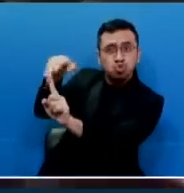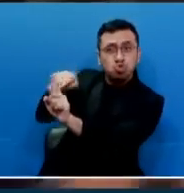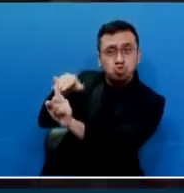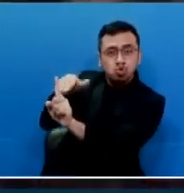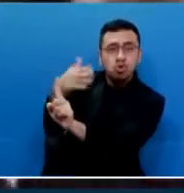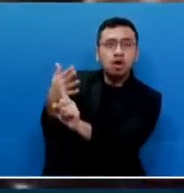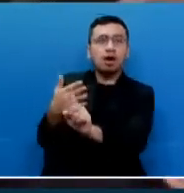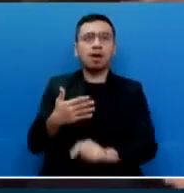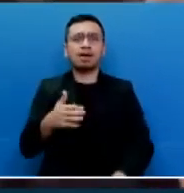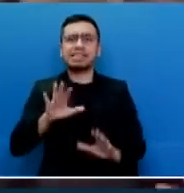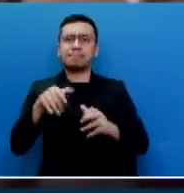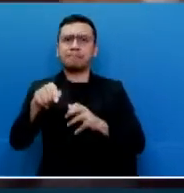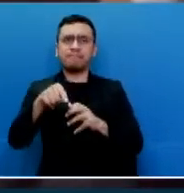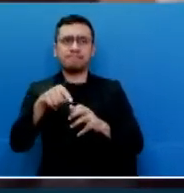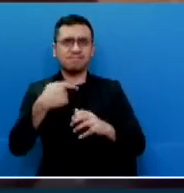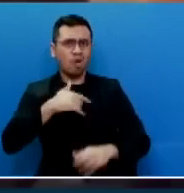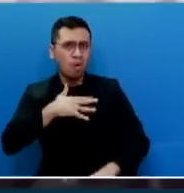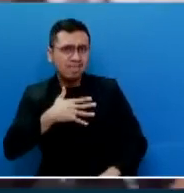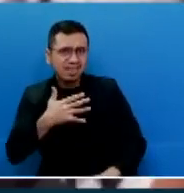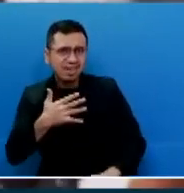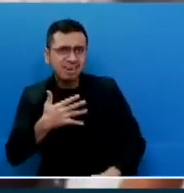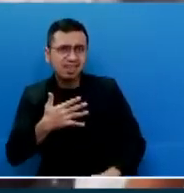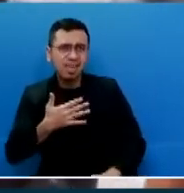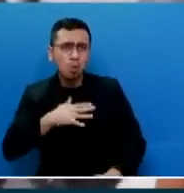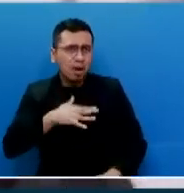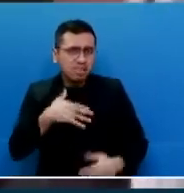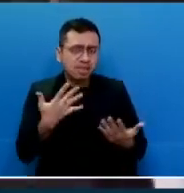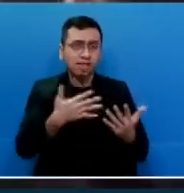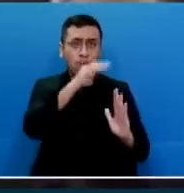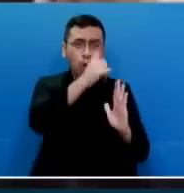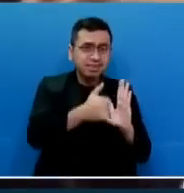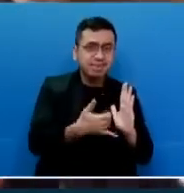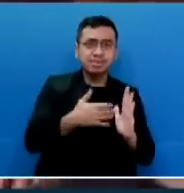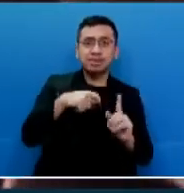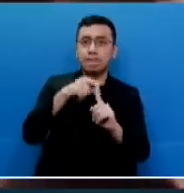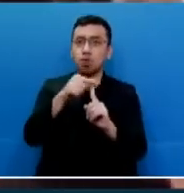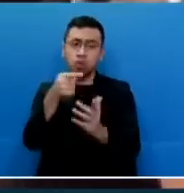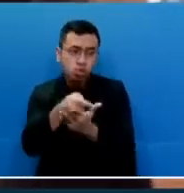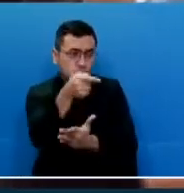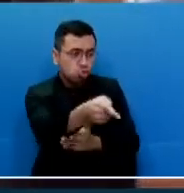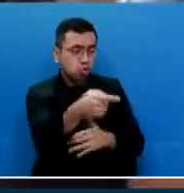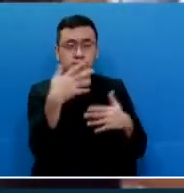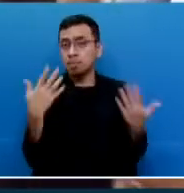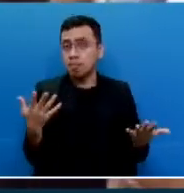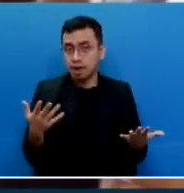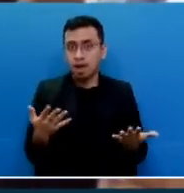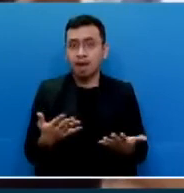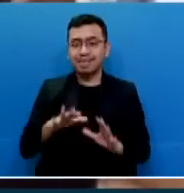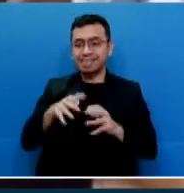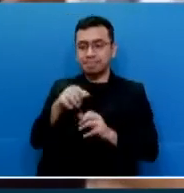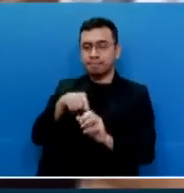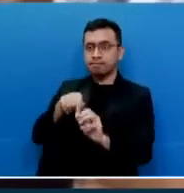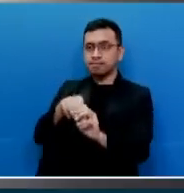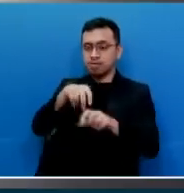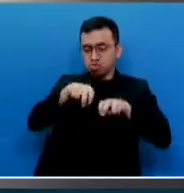ini khawatir akan akan ada evaluasi dari KPU atau atau bagaimana Mas Kunto iya iya